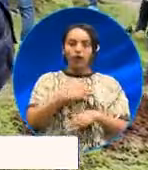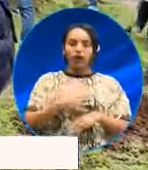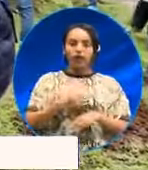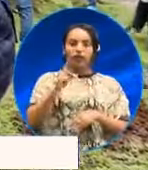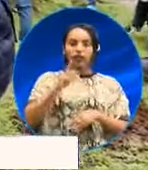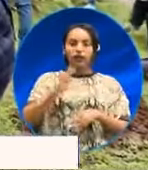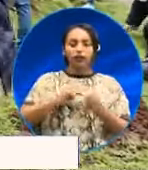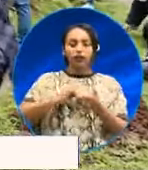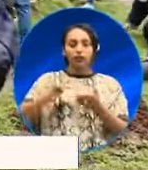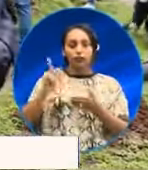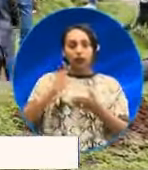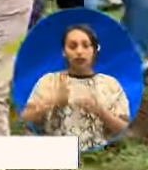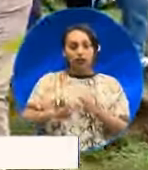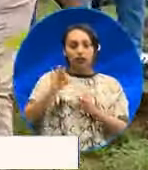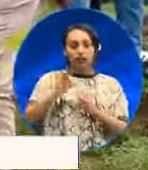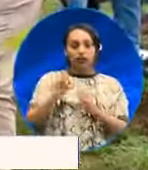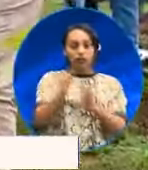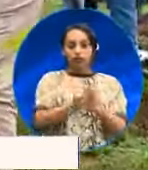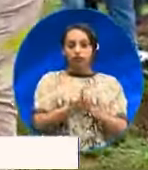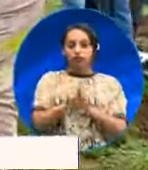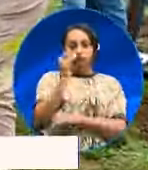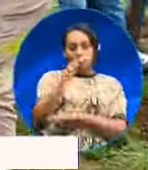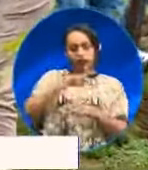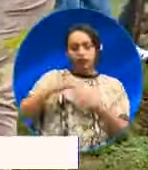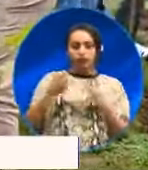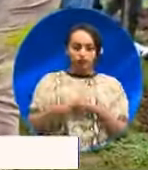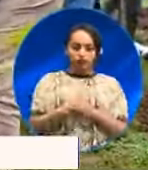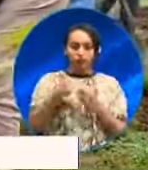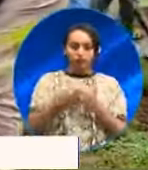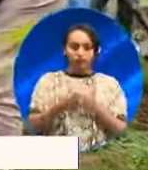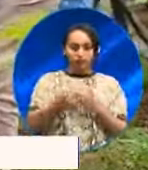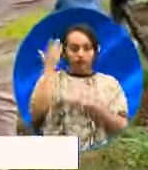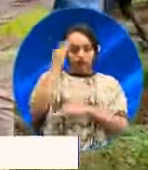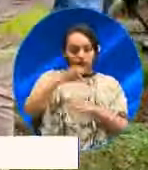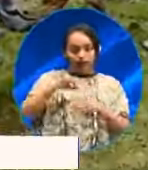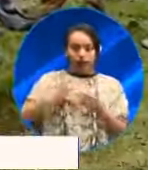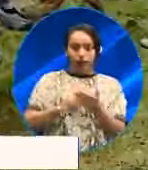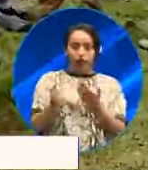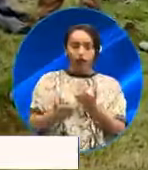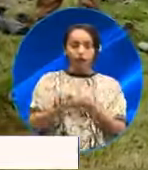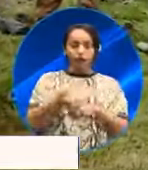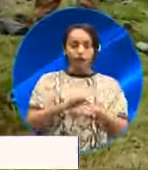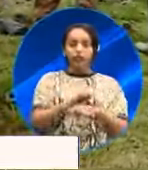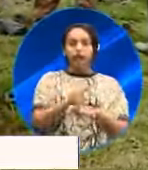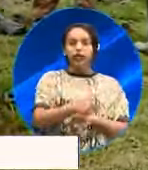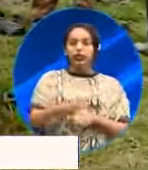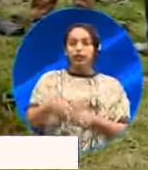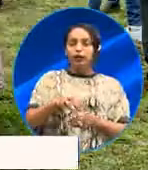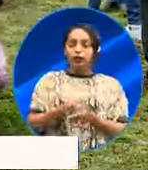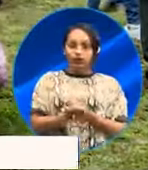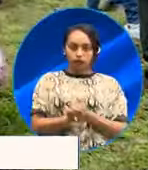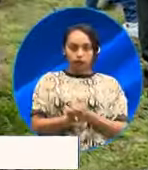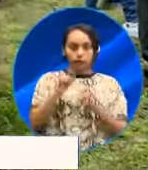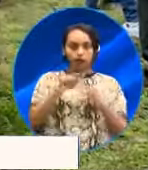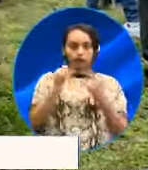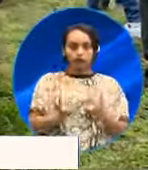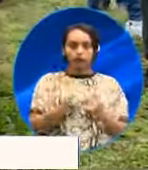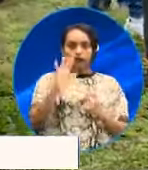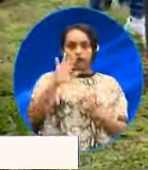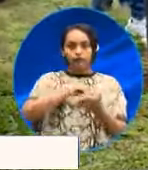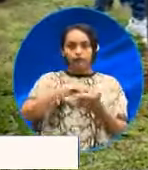አባላት በየካ ሚሊኒየም ፓርክ በመገኘት በጋራ ችግኝ ተክለዋል። በዘንድሮ የችግኝ ተከላ መርሃ ግብር እንደ አዲስ አበባ ከተማ